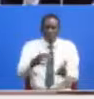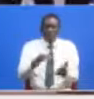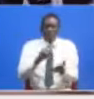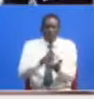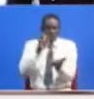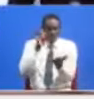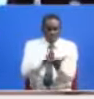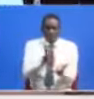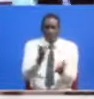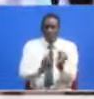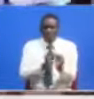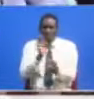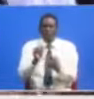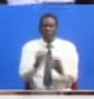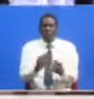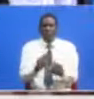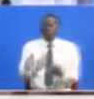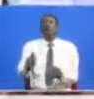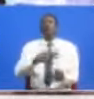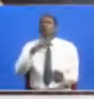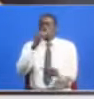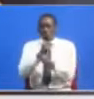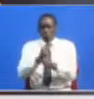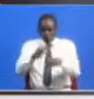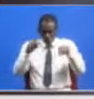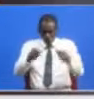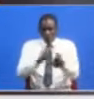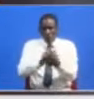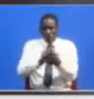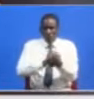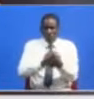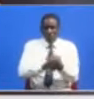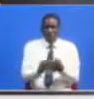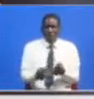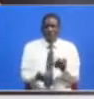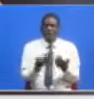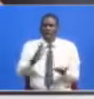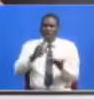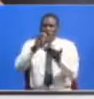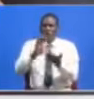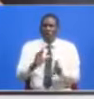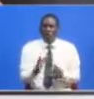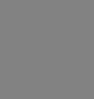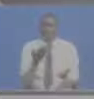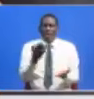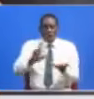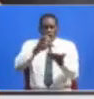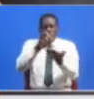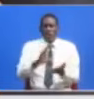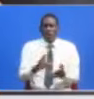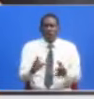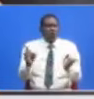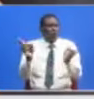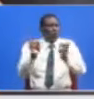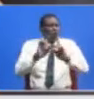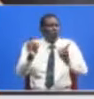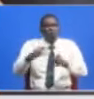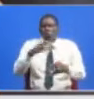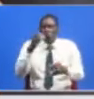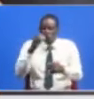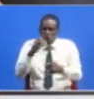kalamu iwapo wangefeli kufika kazini hii leo Ijumaa. At any doctor who will not be at their